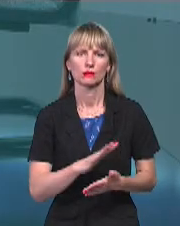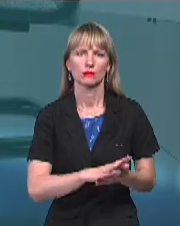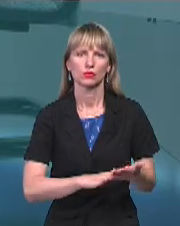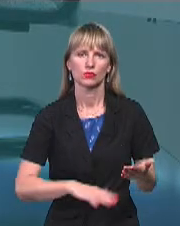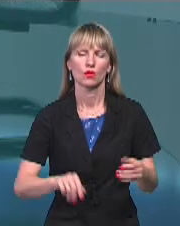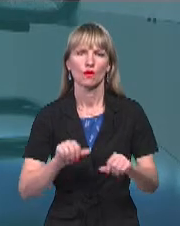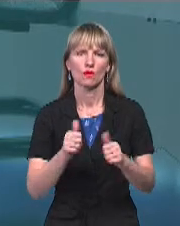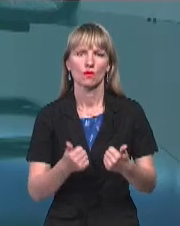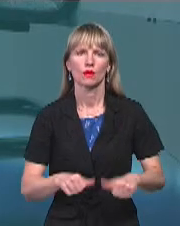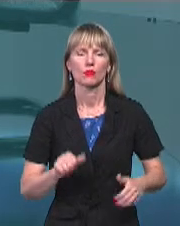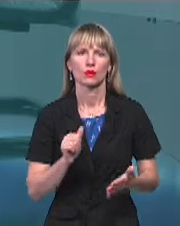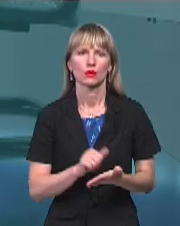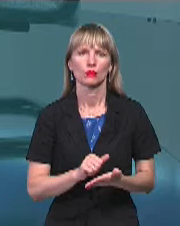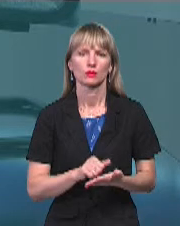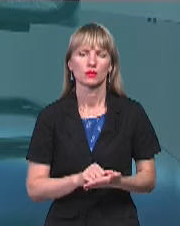продовжують оформлюватися.